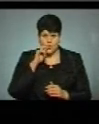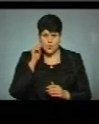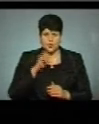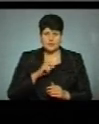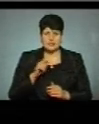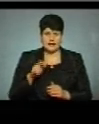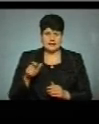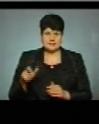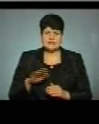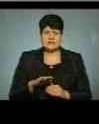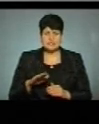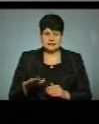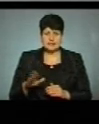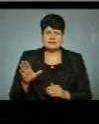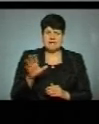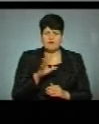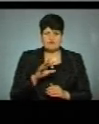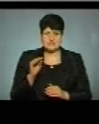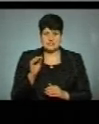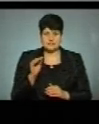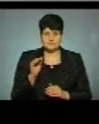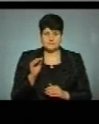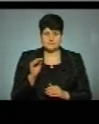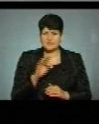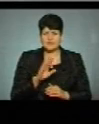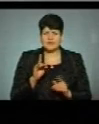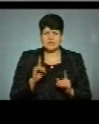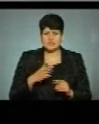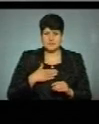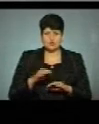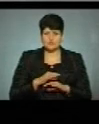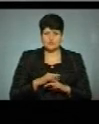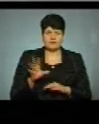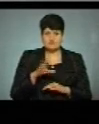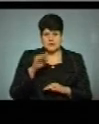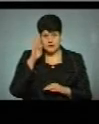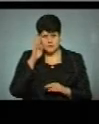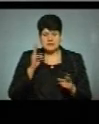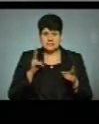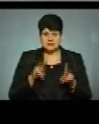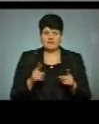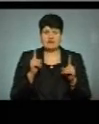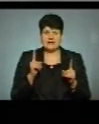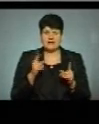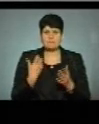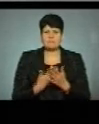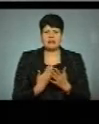українських дітей, для всіх. І не тільки мій чоловік, вони всі хлопці лишаються великим